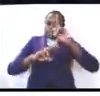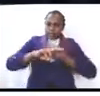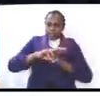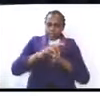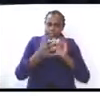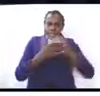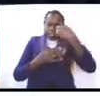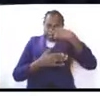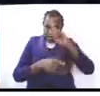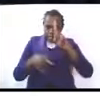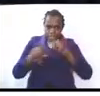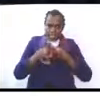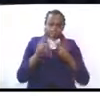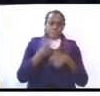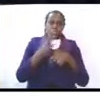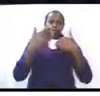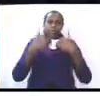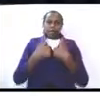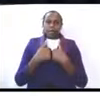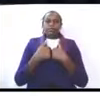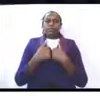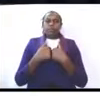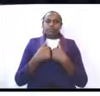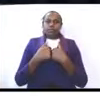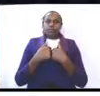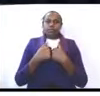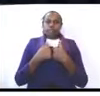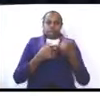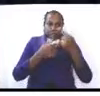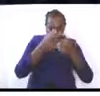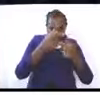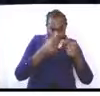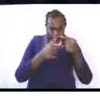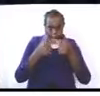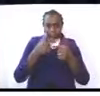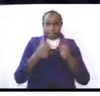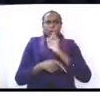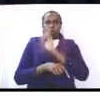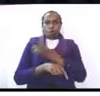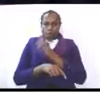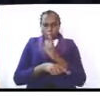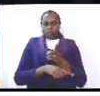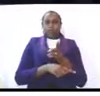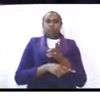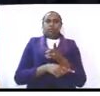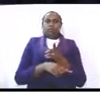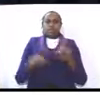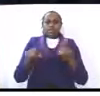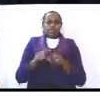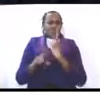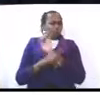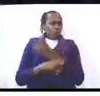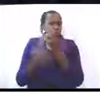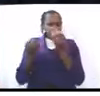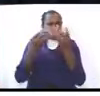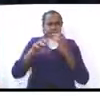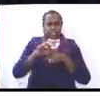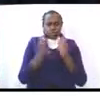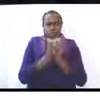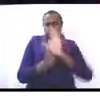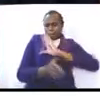na wakati usiyokufaa. Kalipia, kemea na kuonya kwa